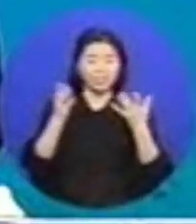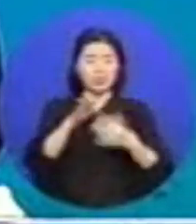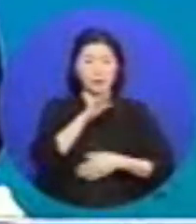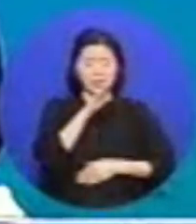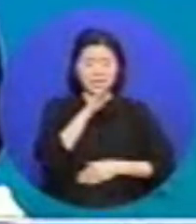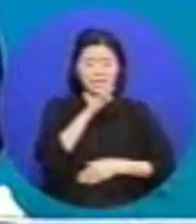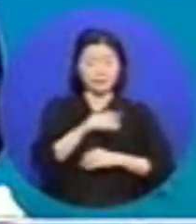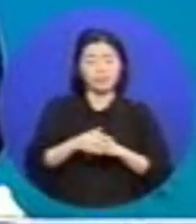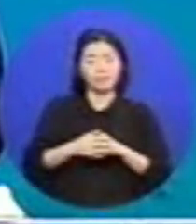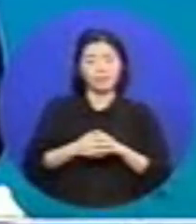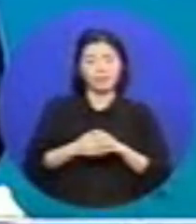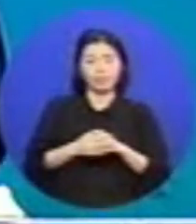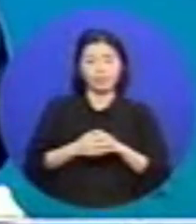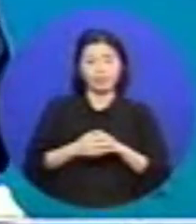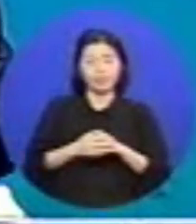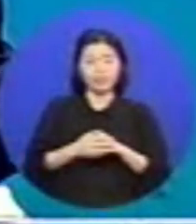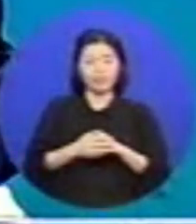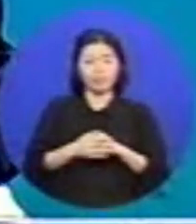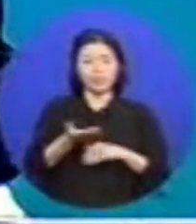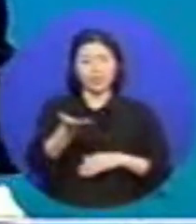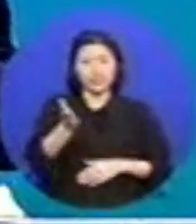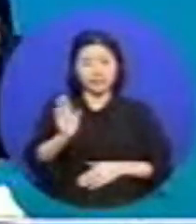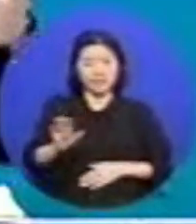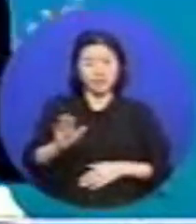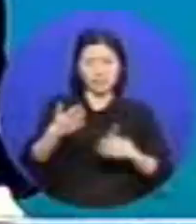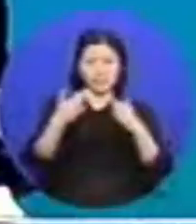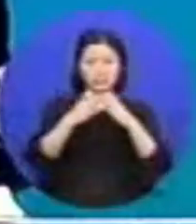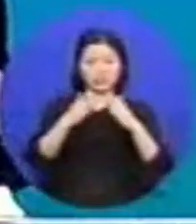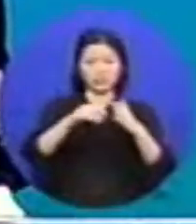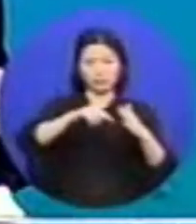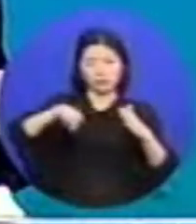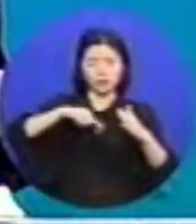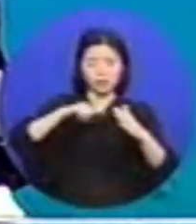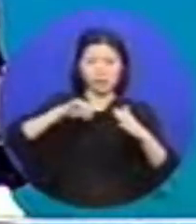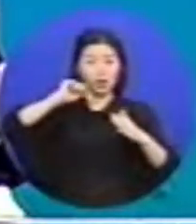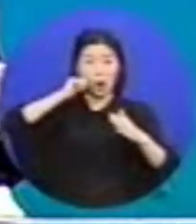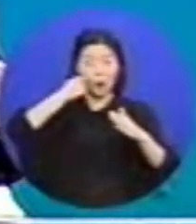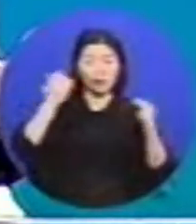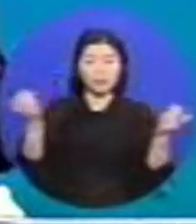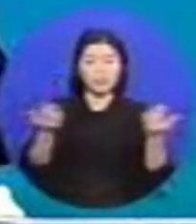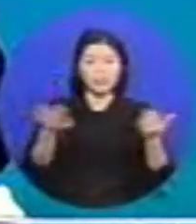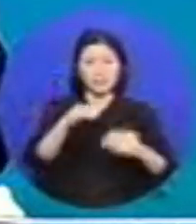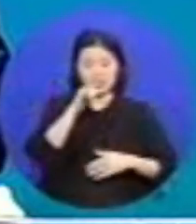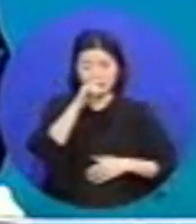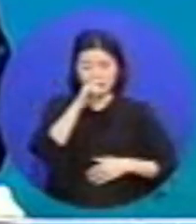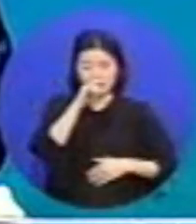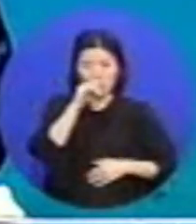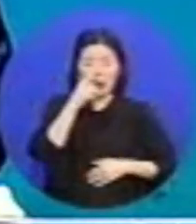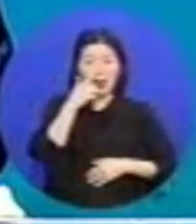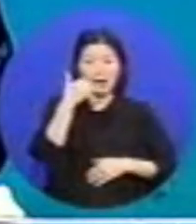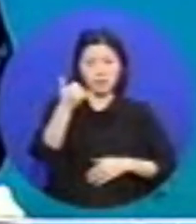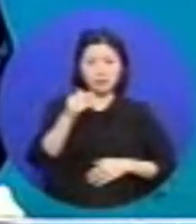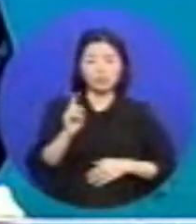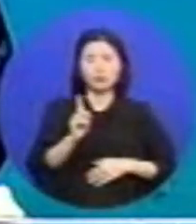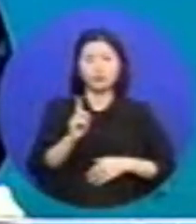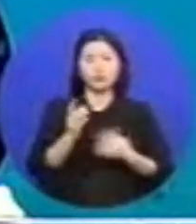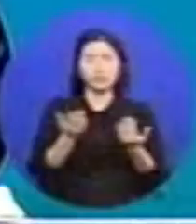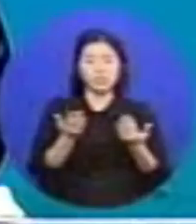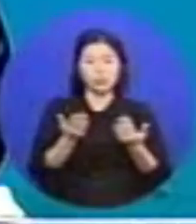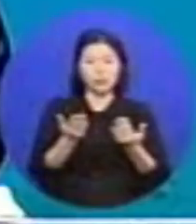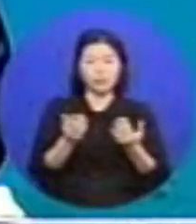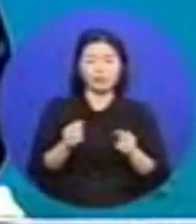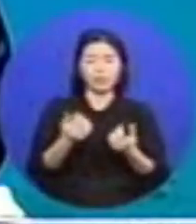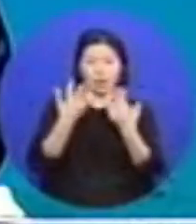아이였답니다. 근데 집안에 어려운 일이 생겼어요. 아버지가 어떤 일로